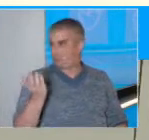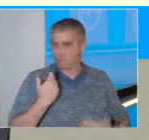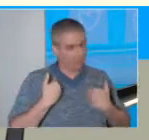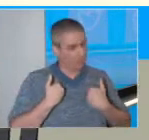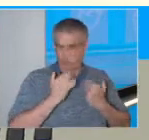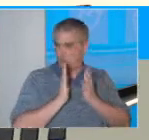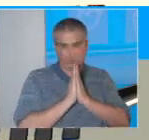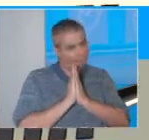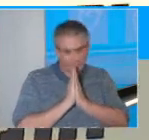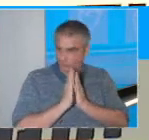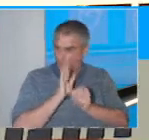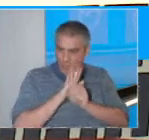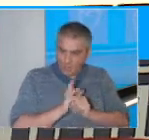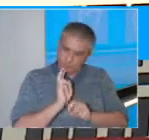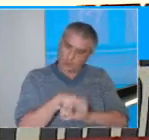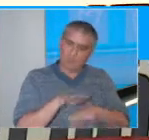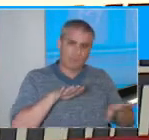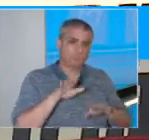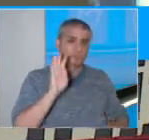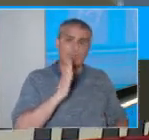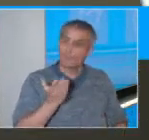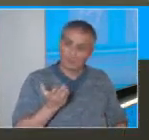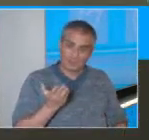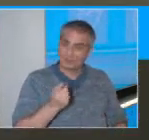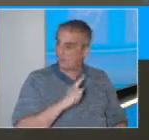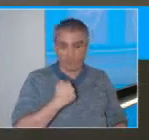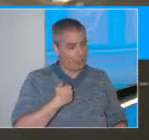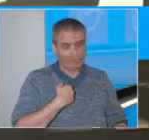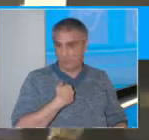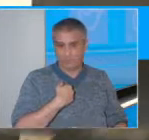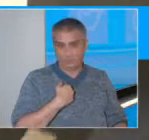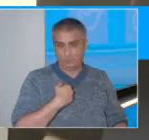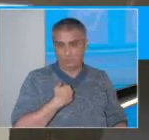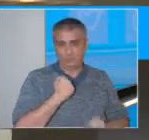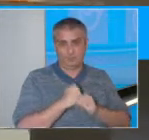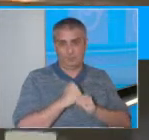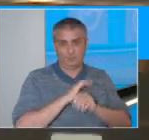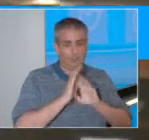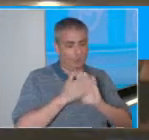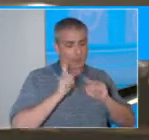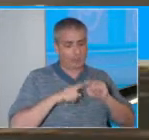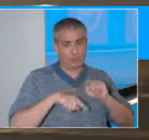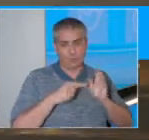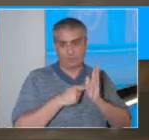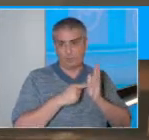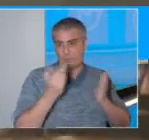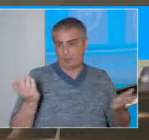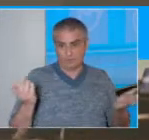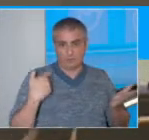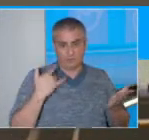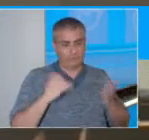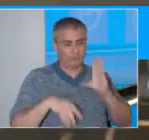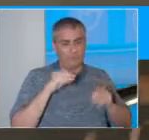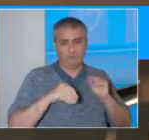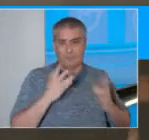אנחנו ביקשנו ממנו ולחצנו עליו להיכנס לממשלת נתניהו, ולא אנחנו גרמנו לו לעשות את כל הטעויות שבגללנו אנחנו עכשיו במערכת